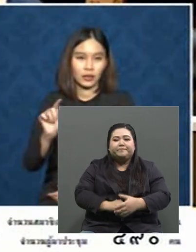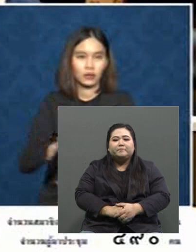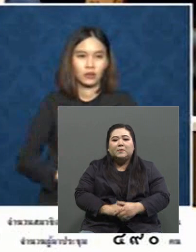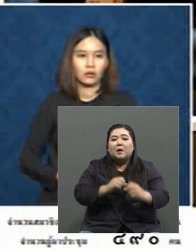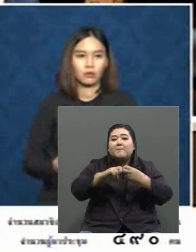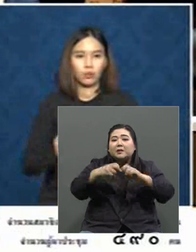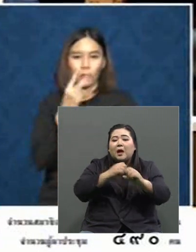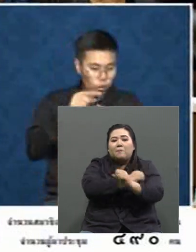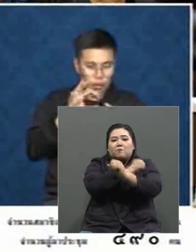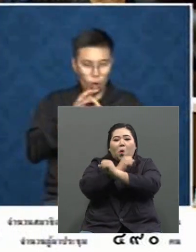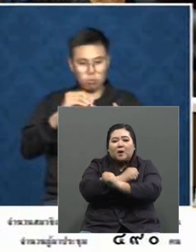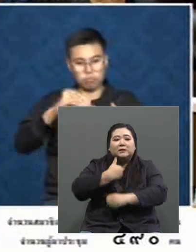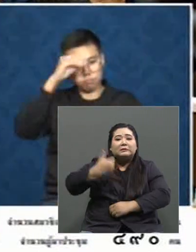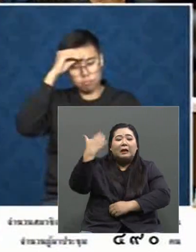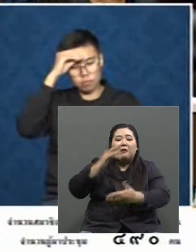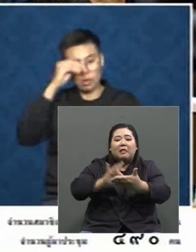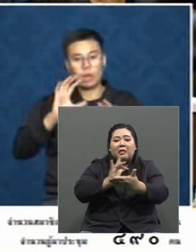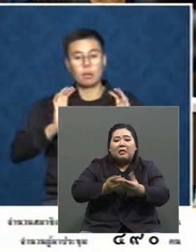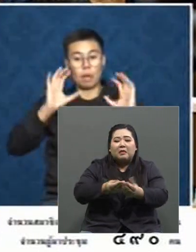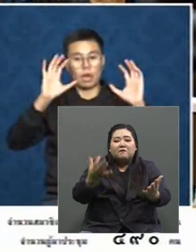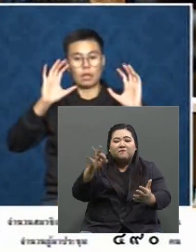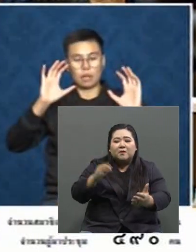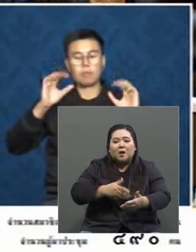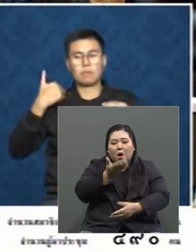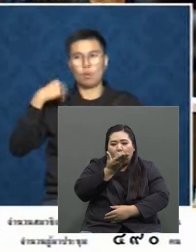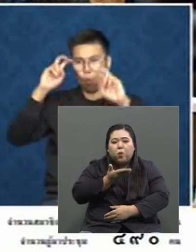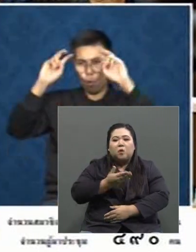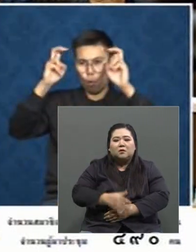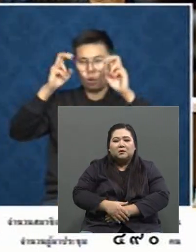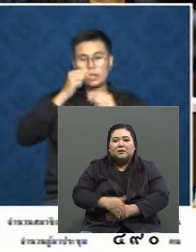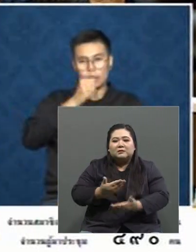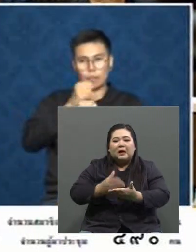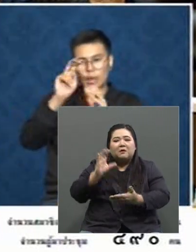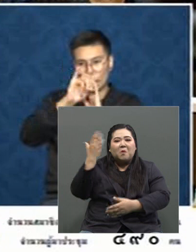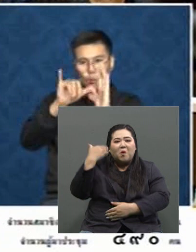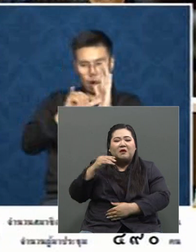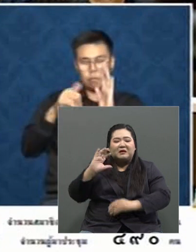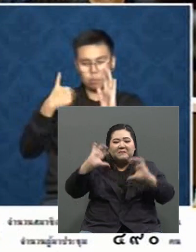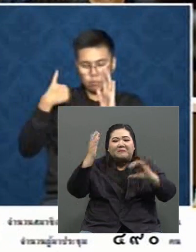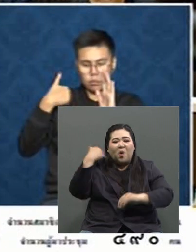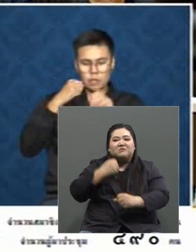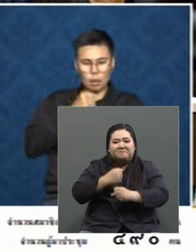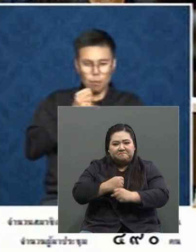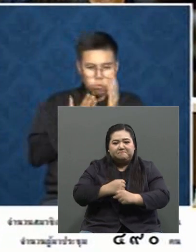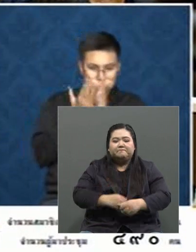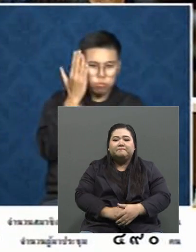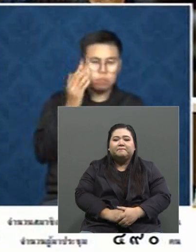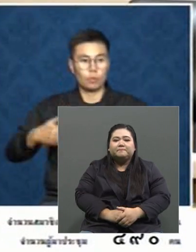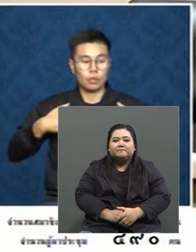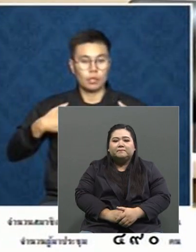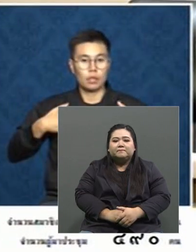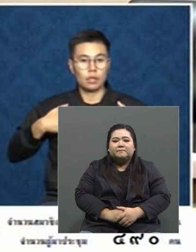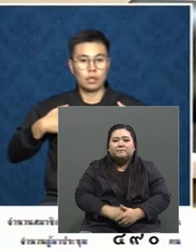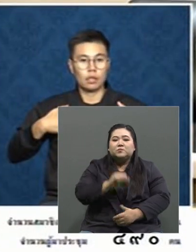เหตุการณ์ซ้ำรอยกับการแจกแท็บเล็ตเหมือนปีที่ผ่านมาเหมือนรัฐบาลที่ก่อนหน้านี้เคยทำครับขณะที่นายปรีดา